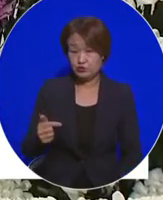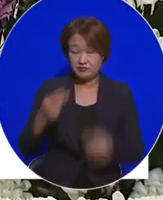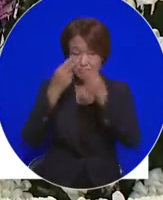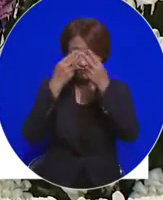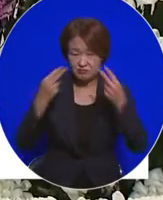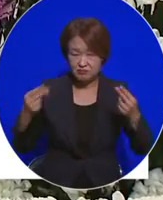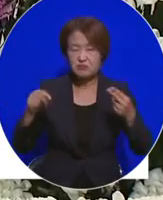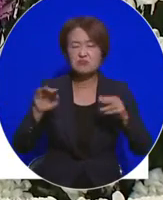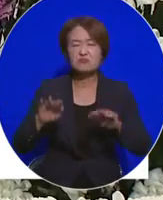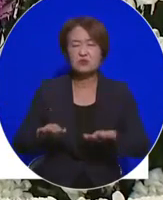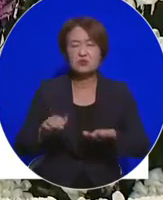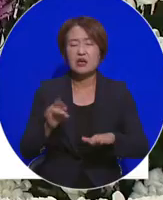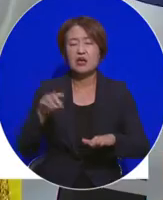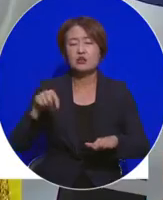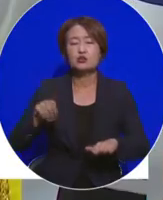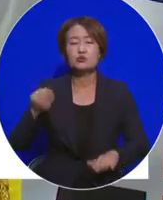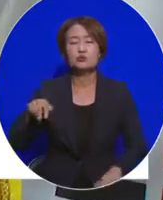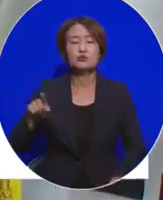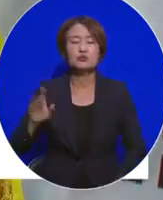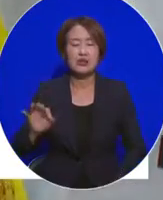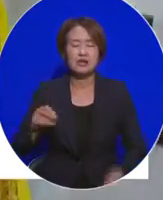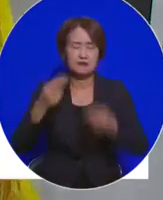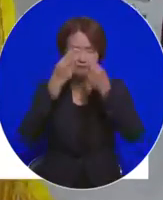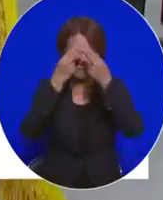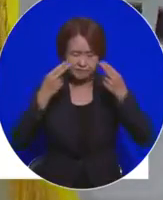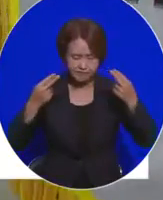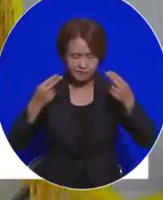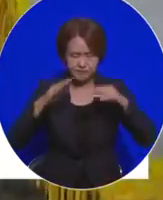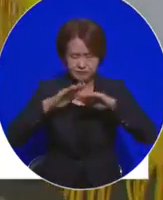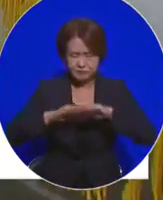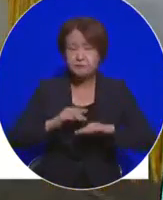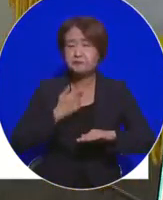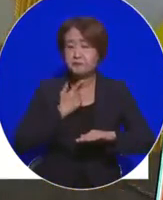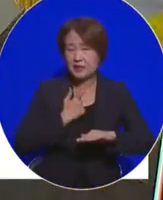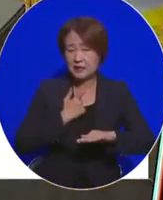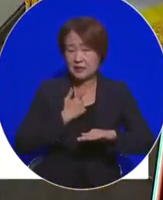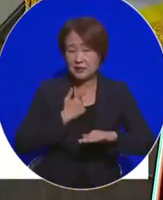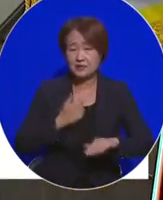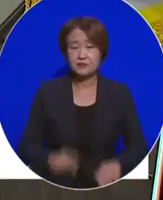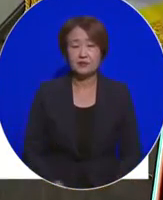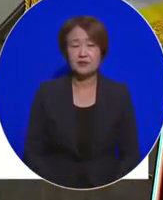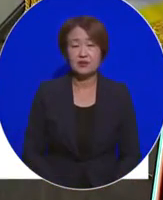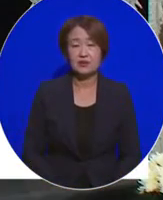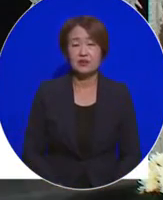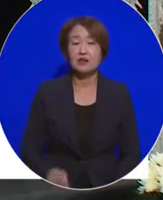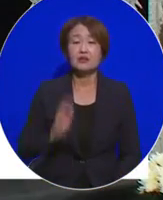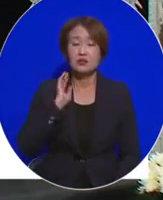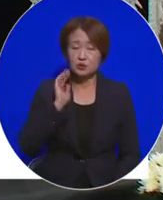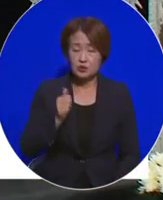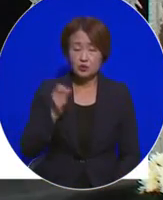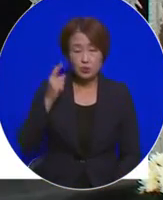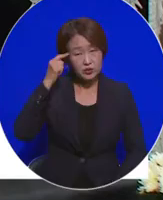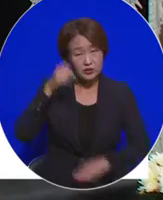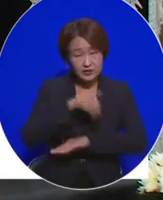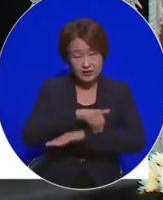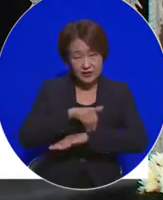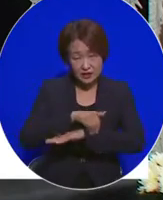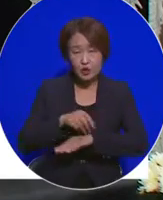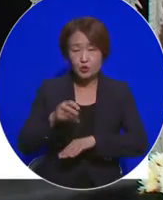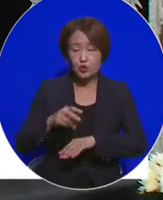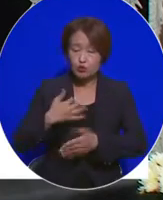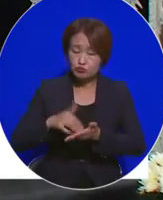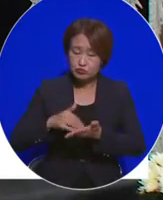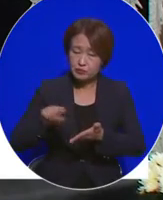부장으로 치러졌습니다. 연결식에는 조승환 해수부 장관을 비롯해 이관섭 대통령실 국정기획수석 등 100여